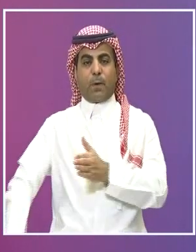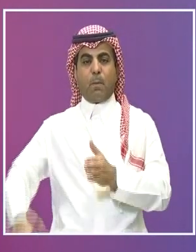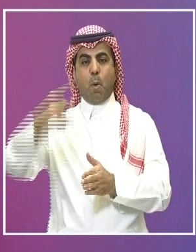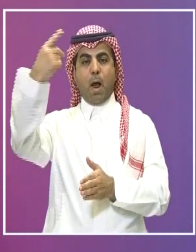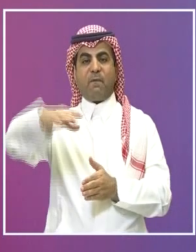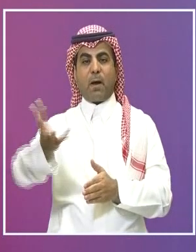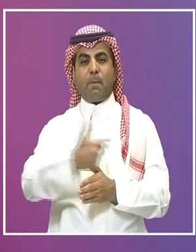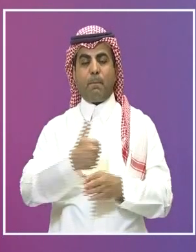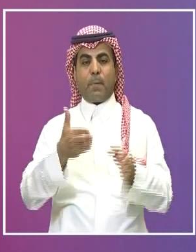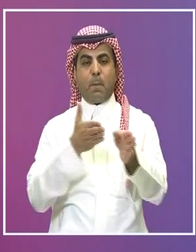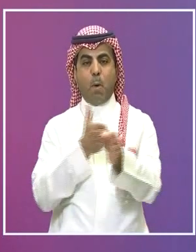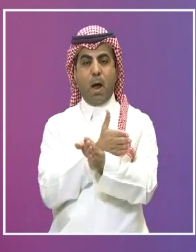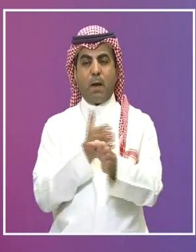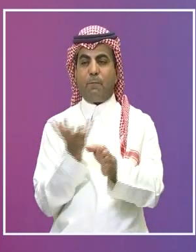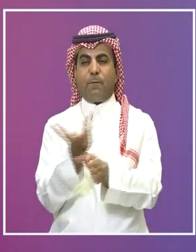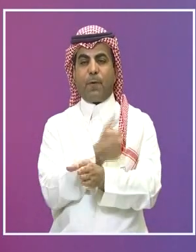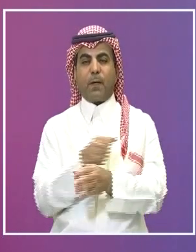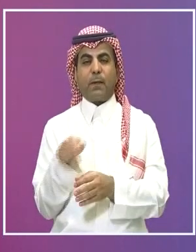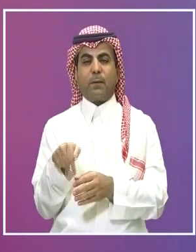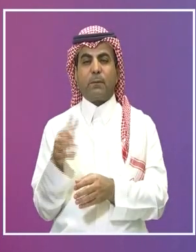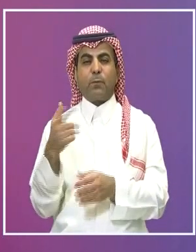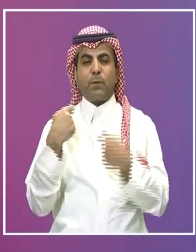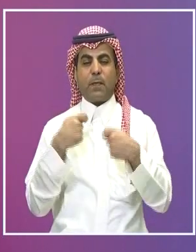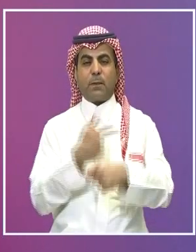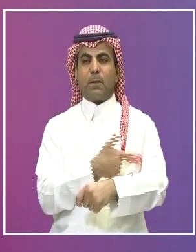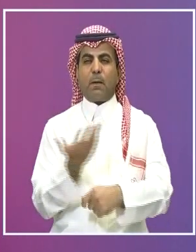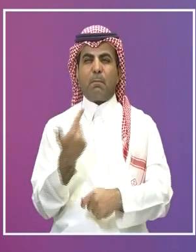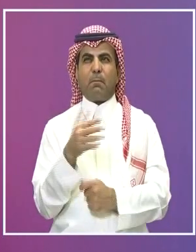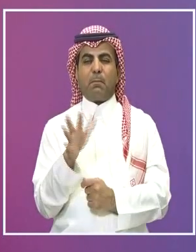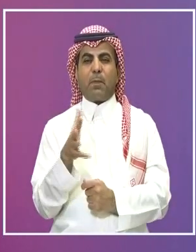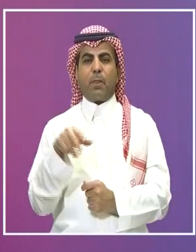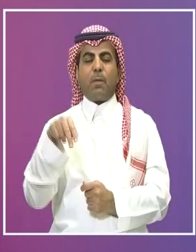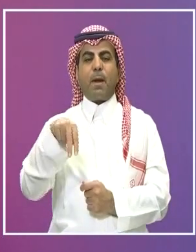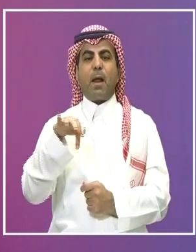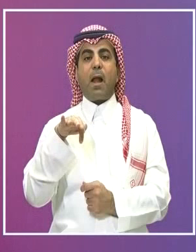مخالفات الإجراءات الاحترازية التي ضبطتها الوزارة أكثر من